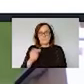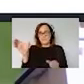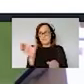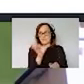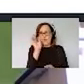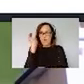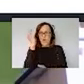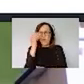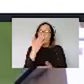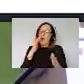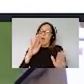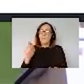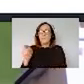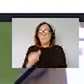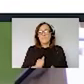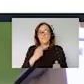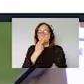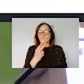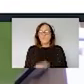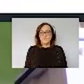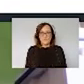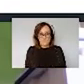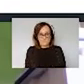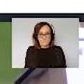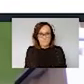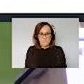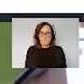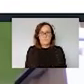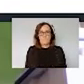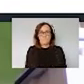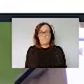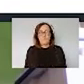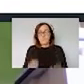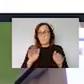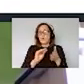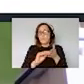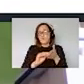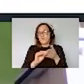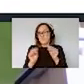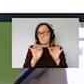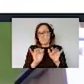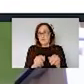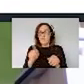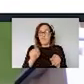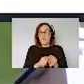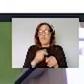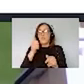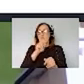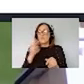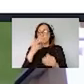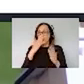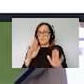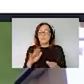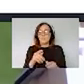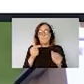środek i tu sobie Państwo mogą pisać. Natomiast ja pokażę jeszcze jedną rzecz. W prawym